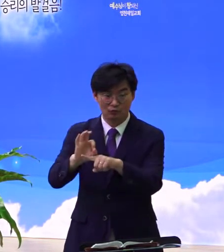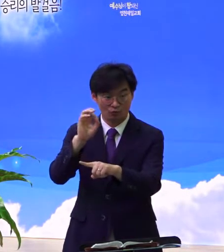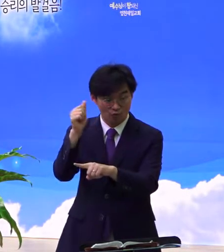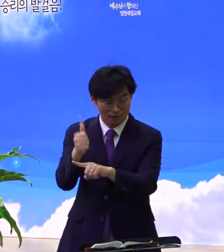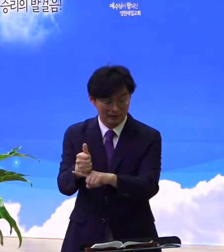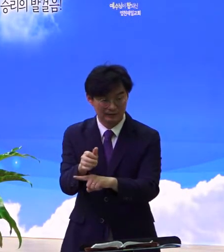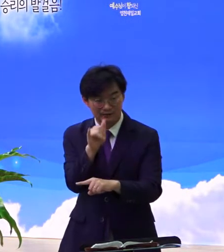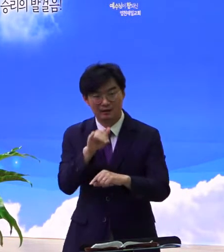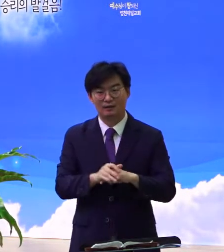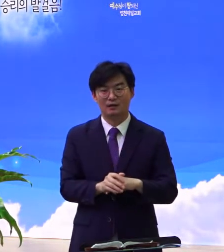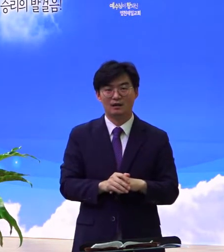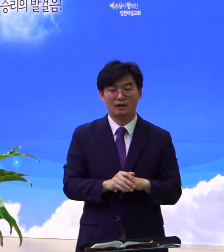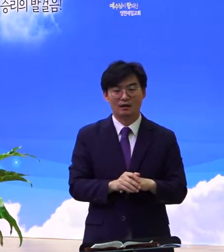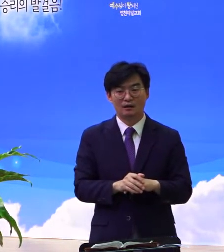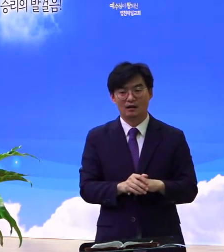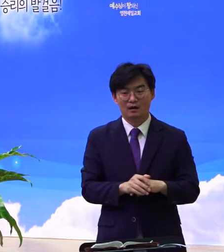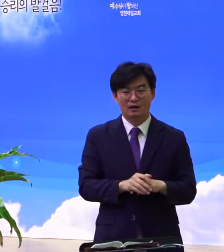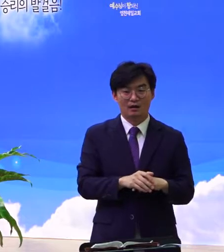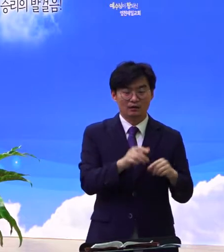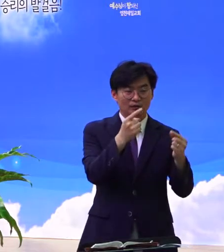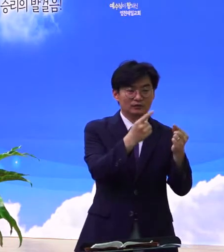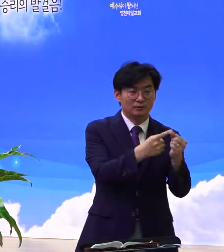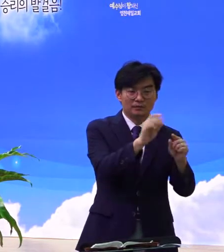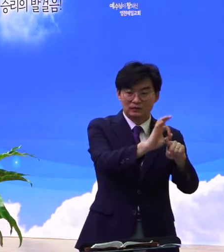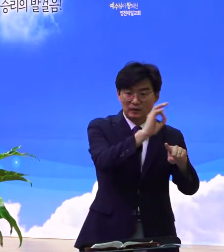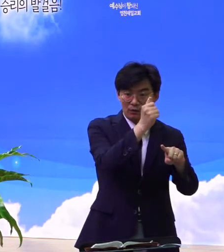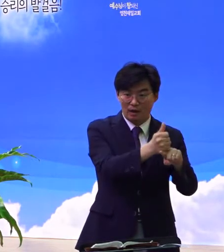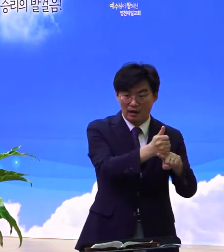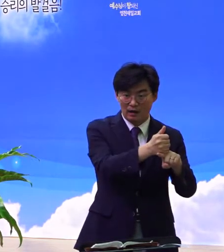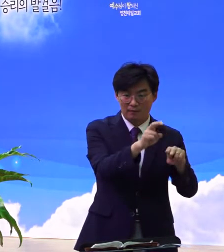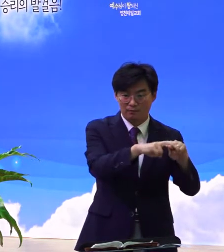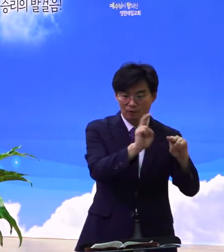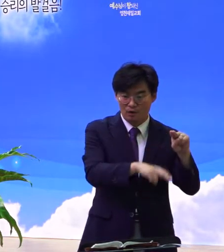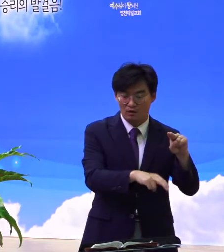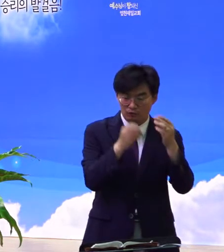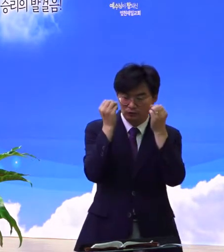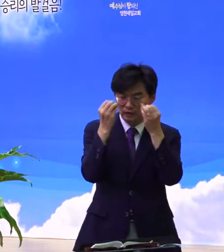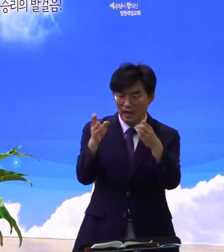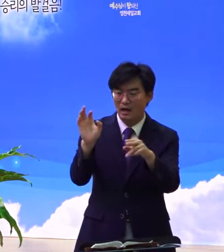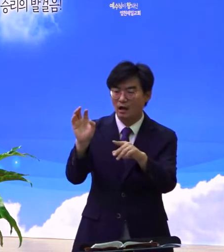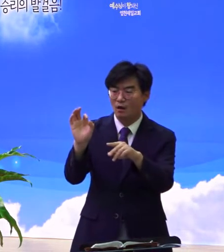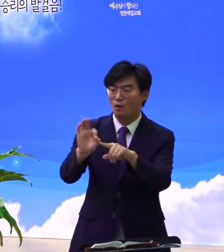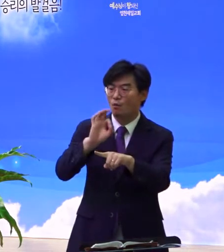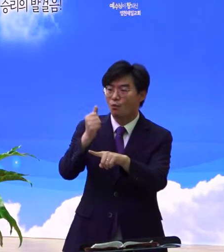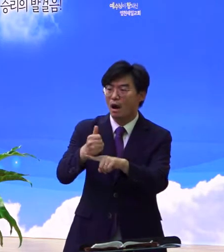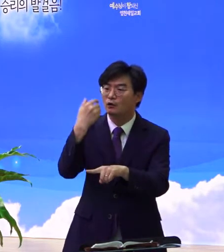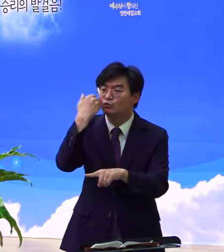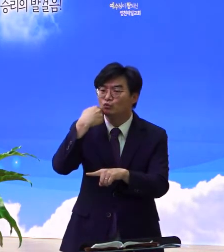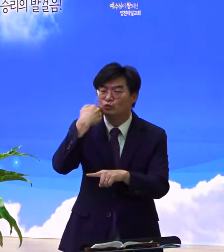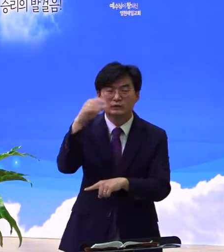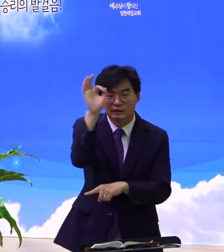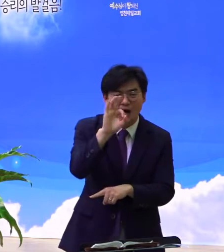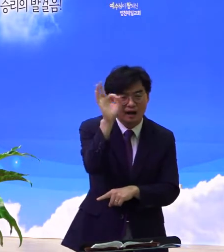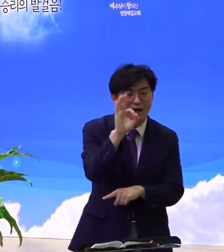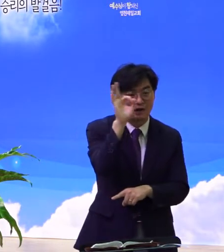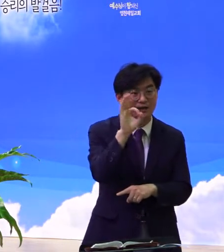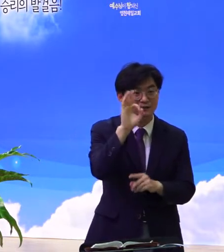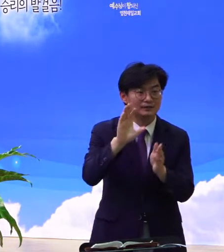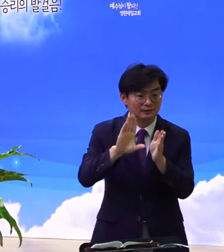이스라엘을 통치할 새로운 왕을 찾으셨습니다. 하나님이 그렇게 새로운 왕을 찾으실 때에 하나님의